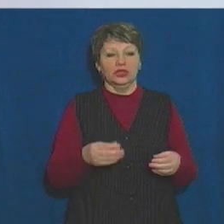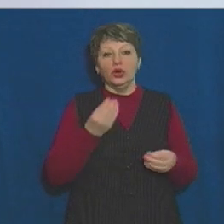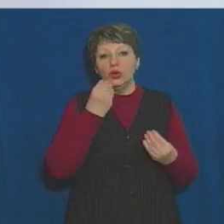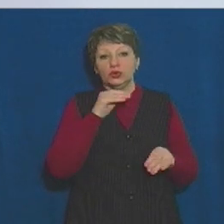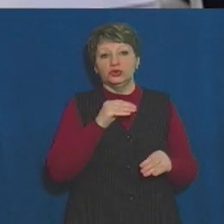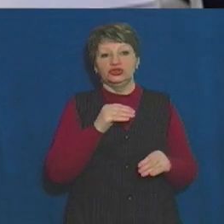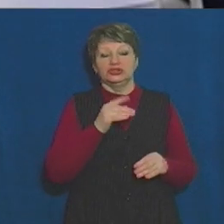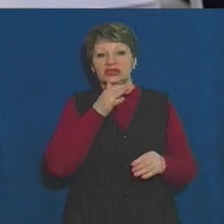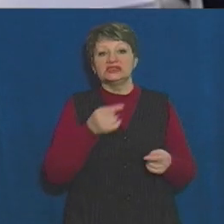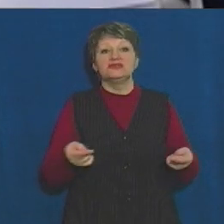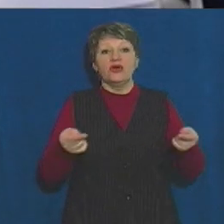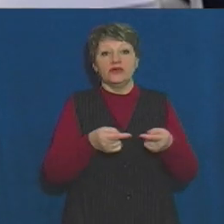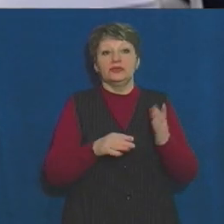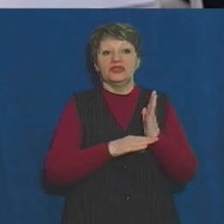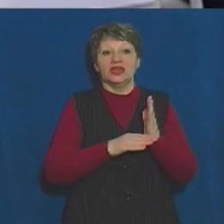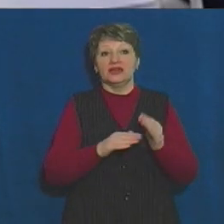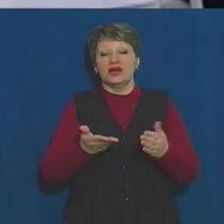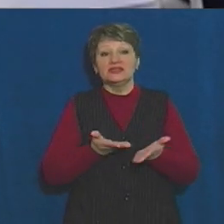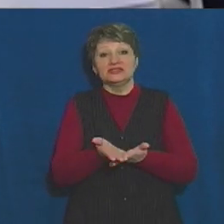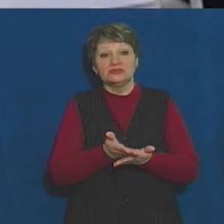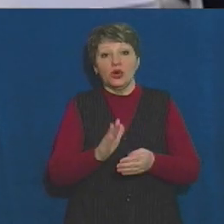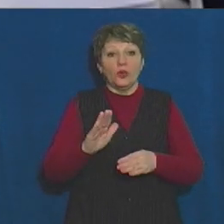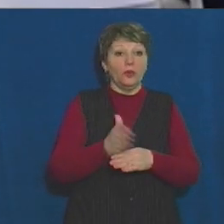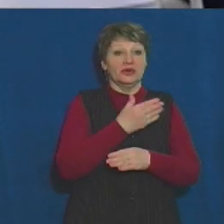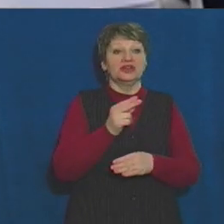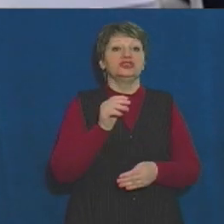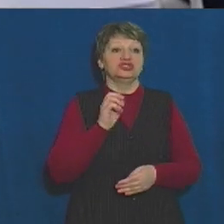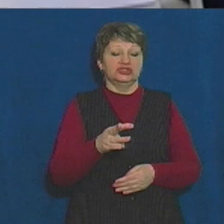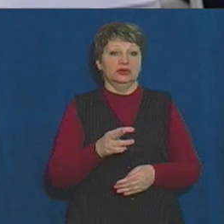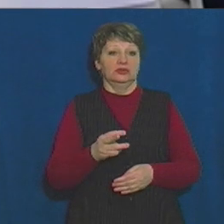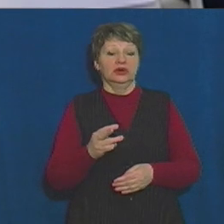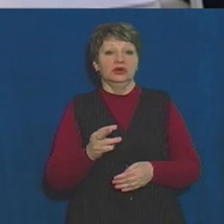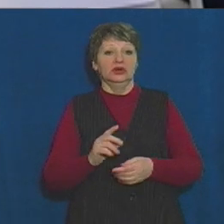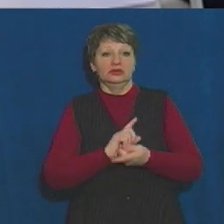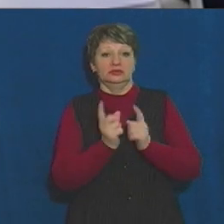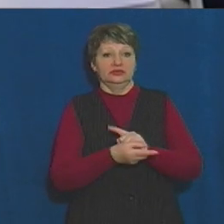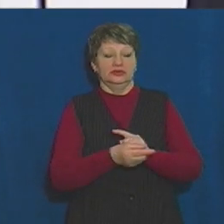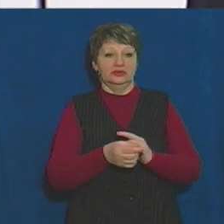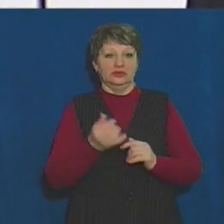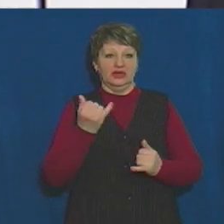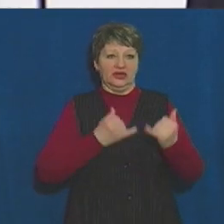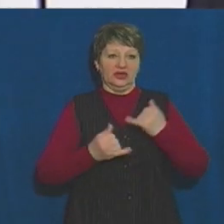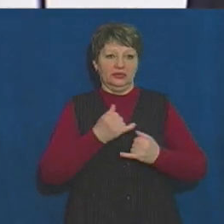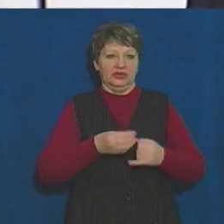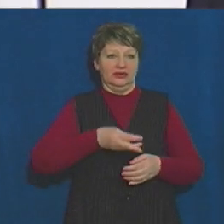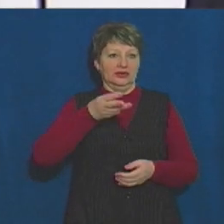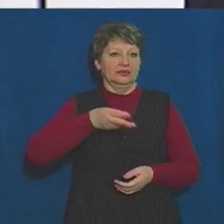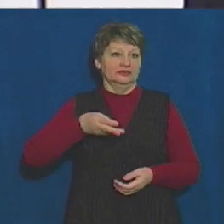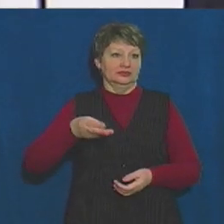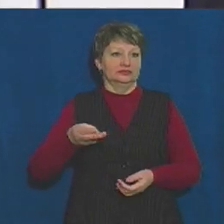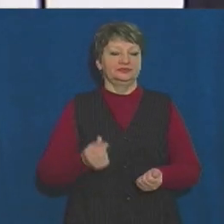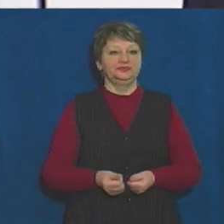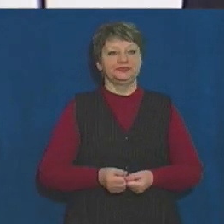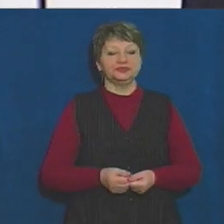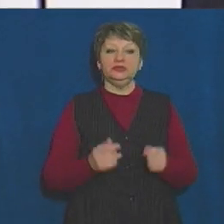реалізувати цю деревину, вивезти з лісу, чим вносить ще додаткове навантаження на ґрунт тими самими інсектицидами. Ну, якщо дозволите, річ у тім,